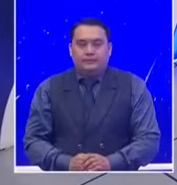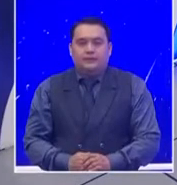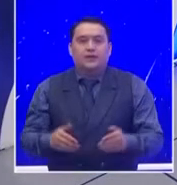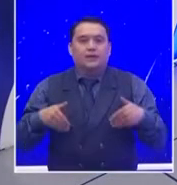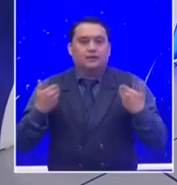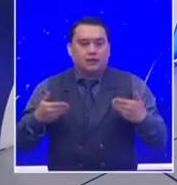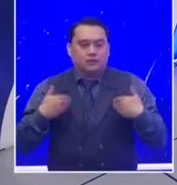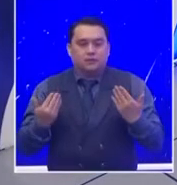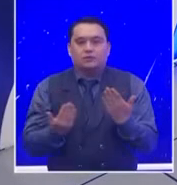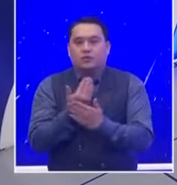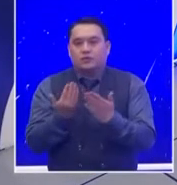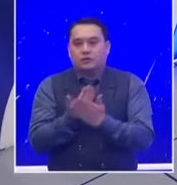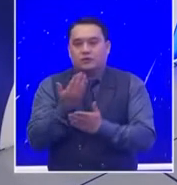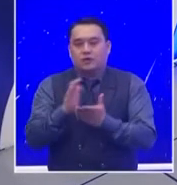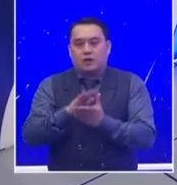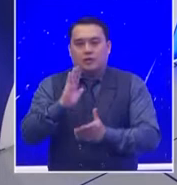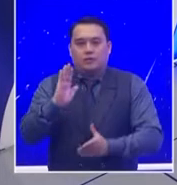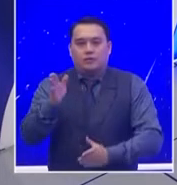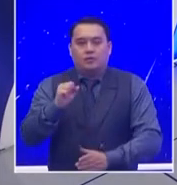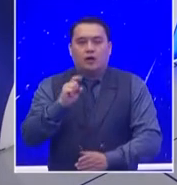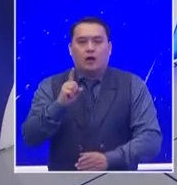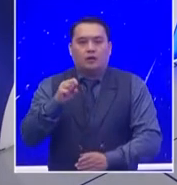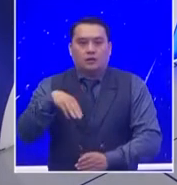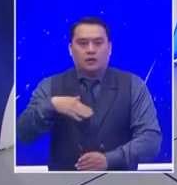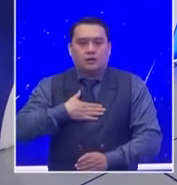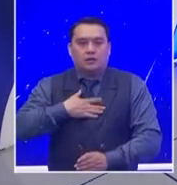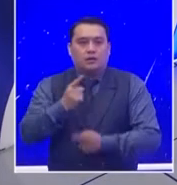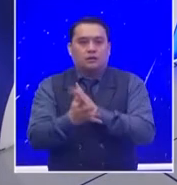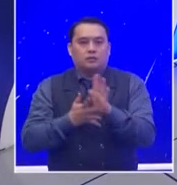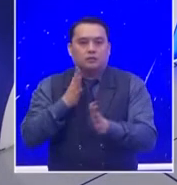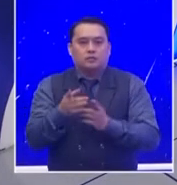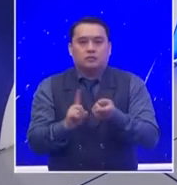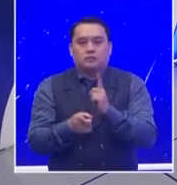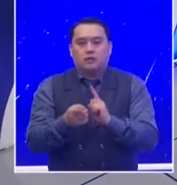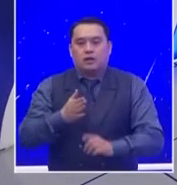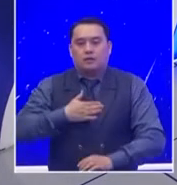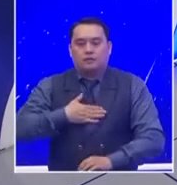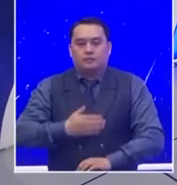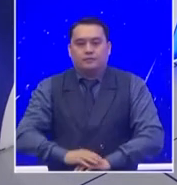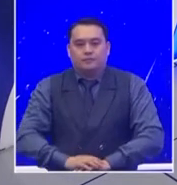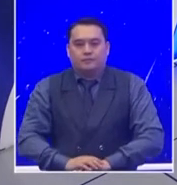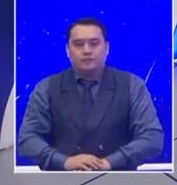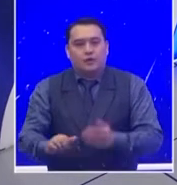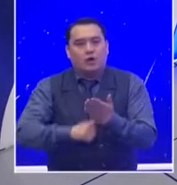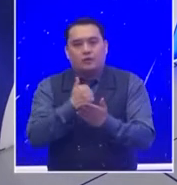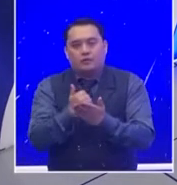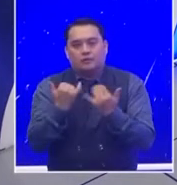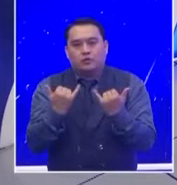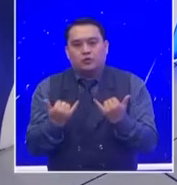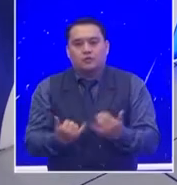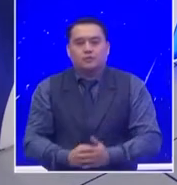Добрый вечер, в эфире телеканала ЖТСУ. Время новостей. С вами Азат Джумаханов, и сурдоперевод обеспечивает Марат Джумабеков. Смотрите